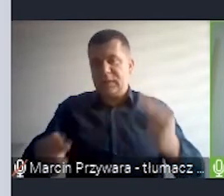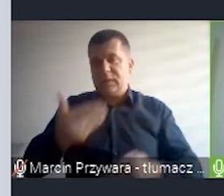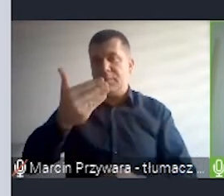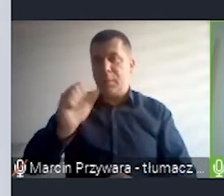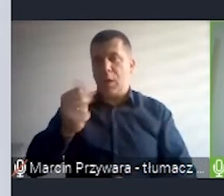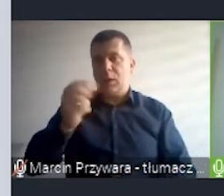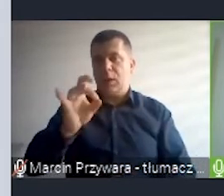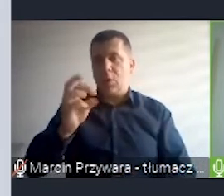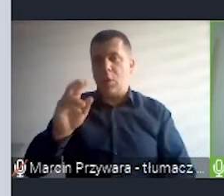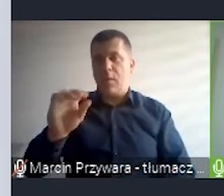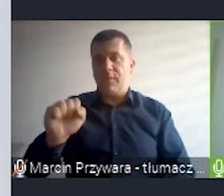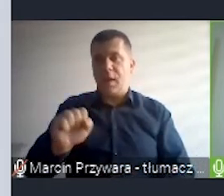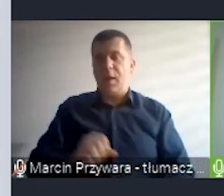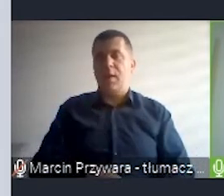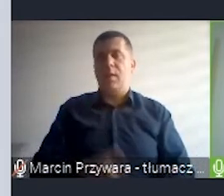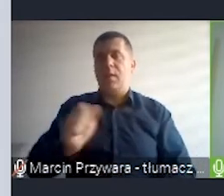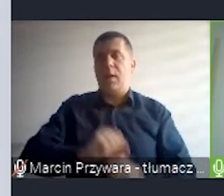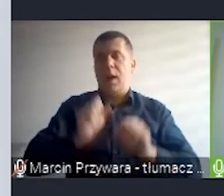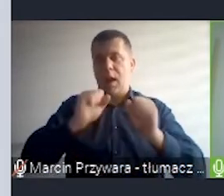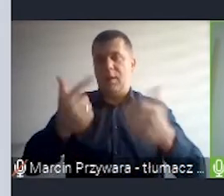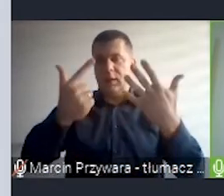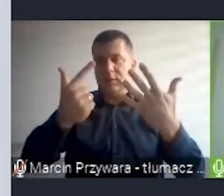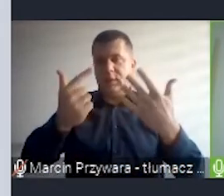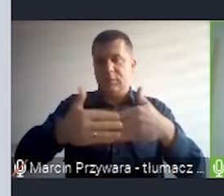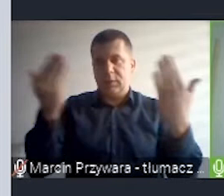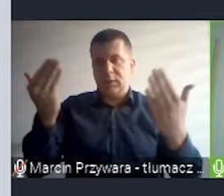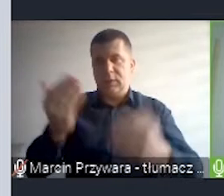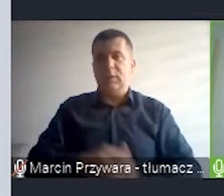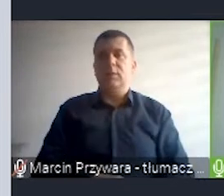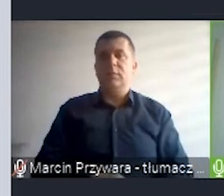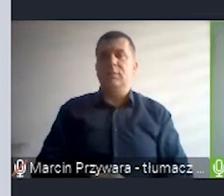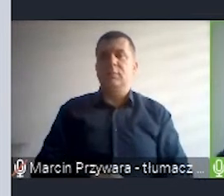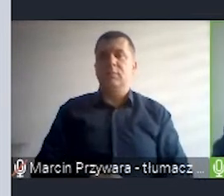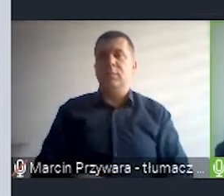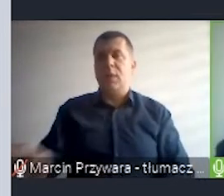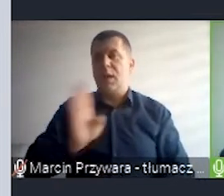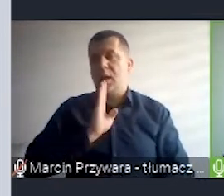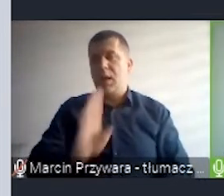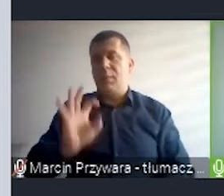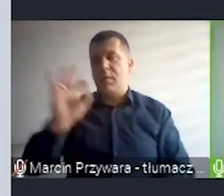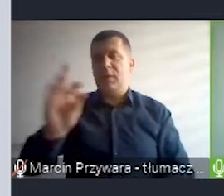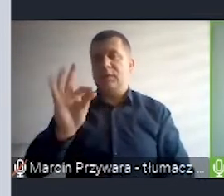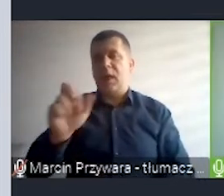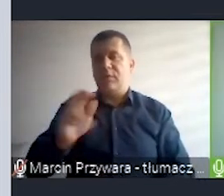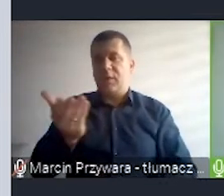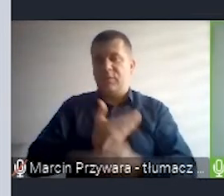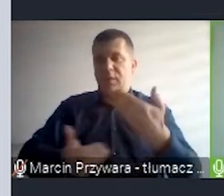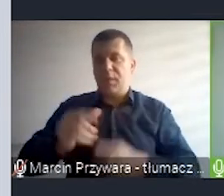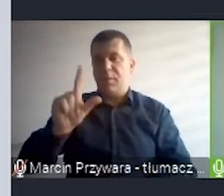monitoringowych. Link jest aktywny 7 dni. Na amerykańskim serwerze wymiany